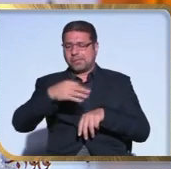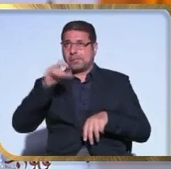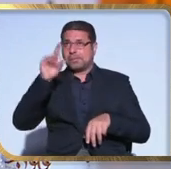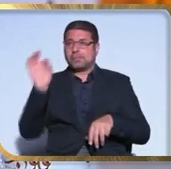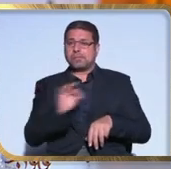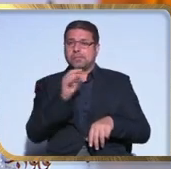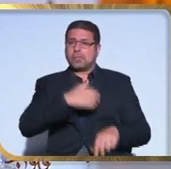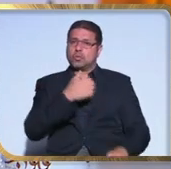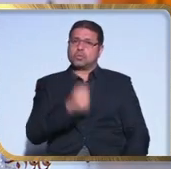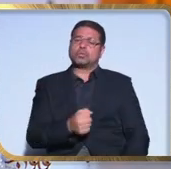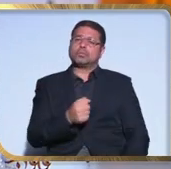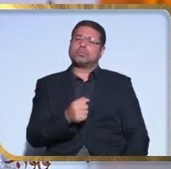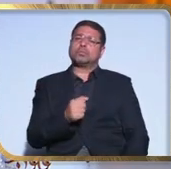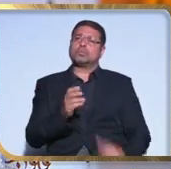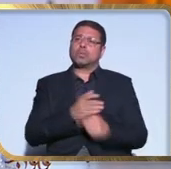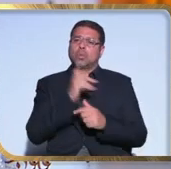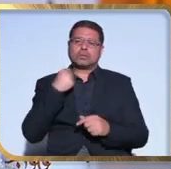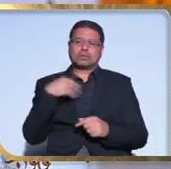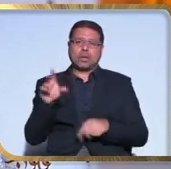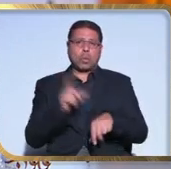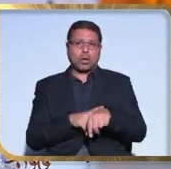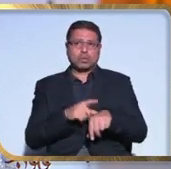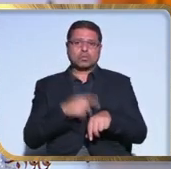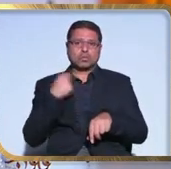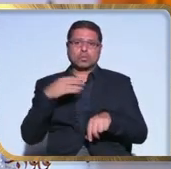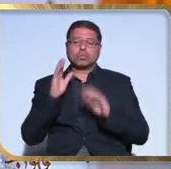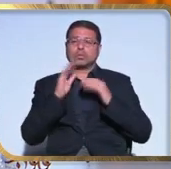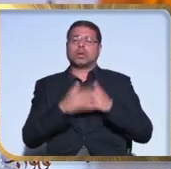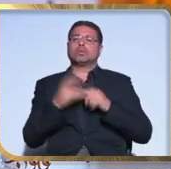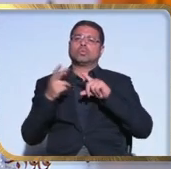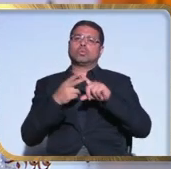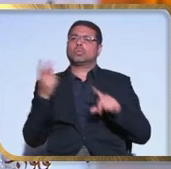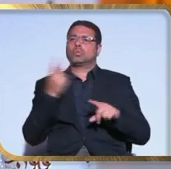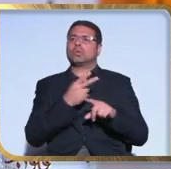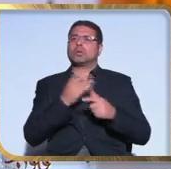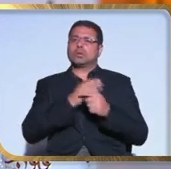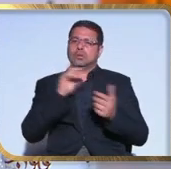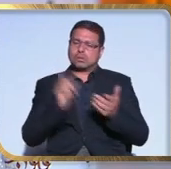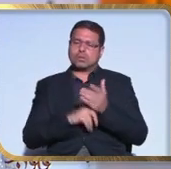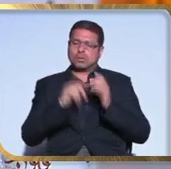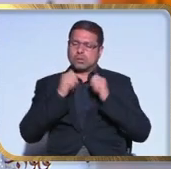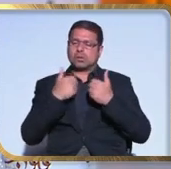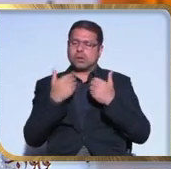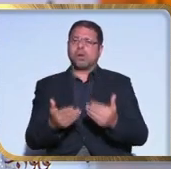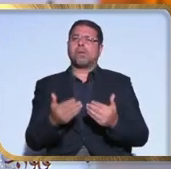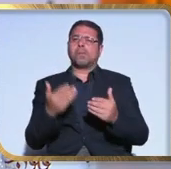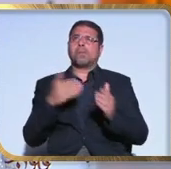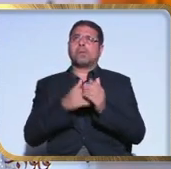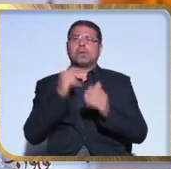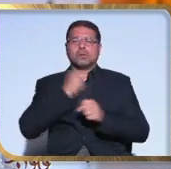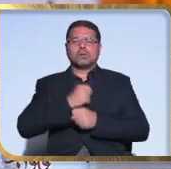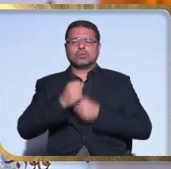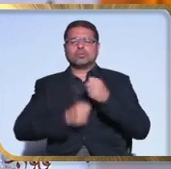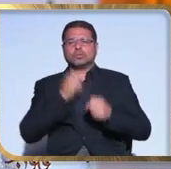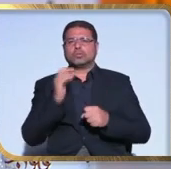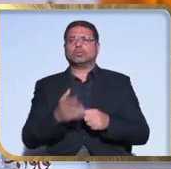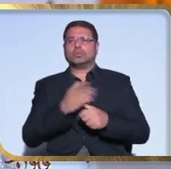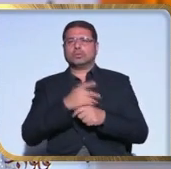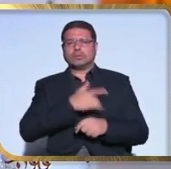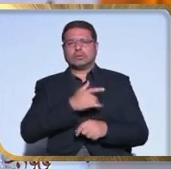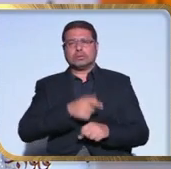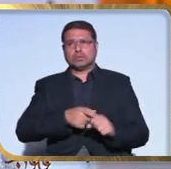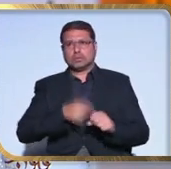المؤمنين كتابا موقوتا فانا فوت الوقت وفوت الصلاه يبقى لابد من القضاء قدر طاقتي انوي